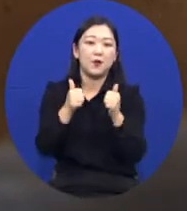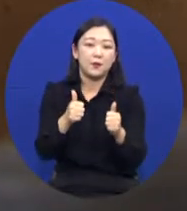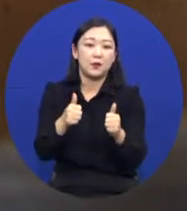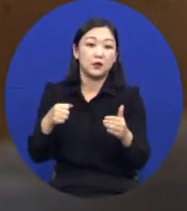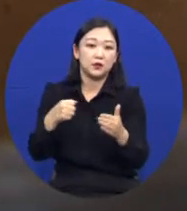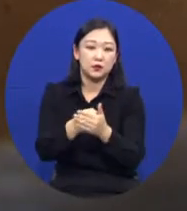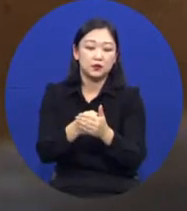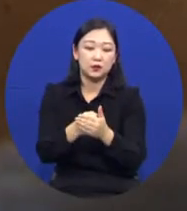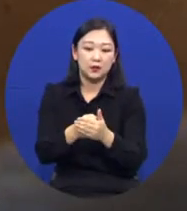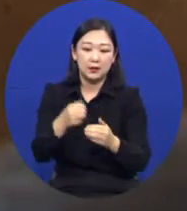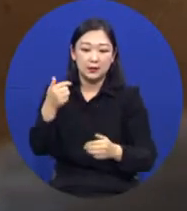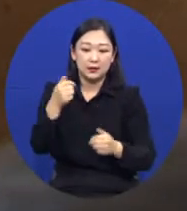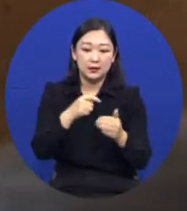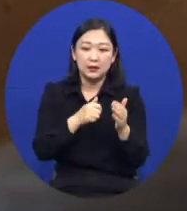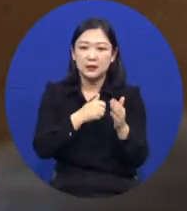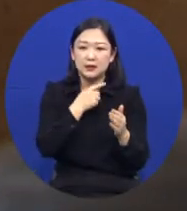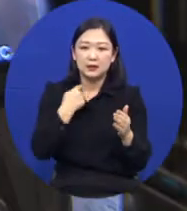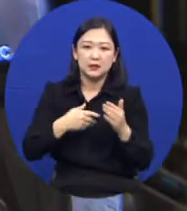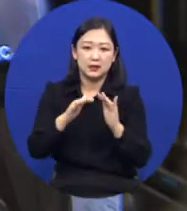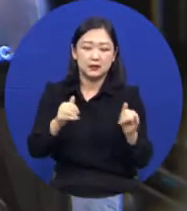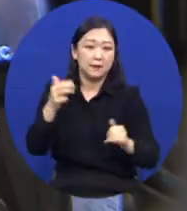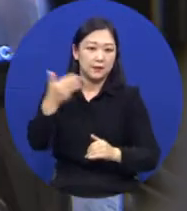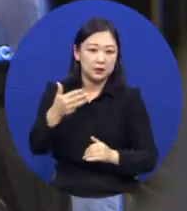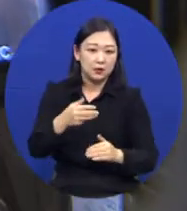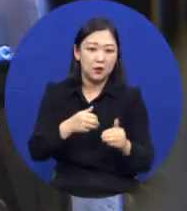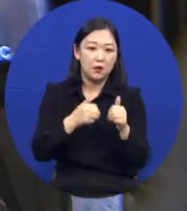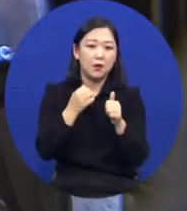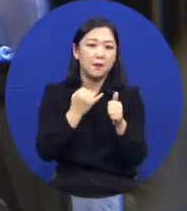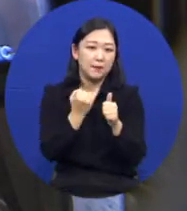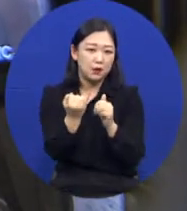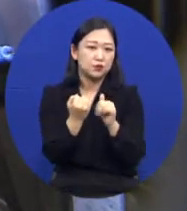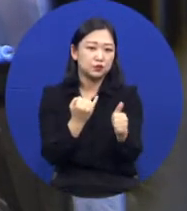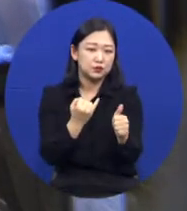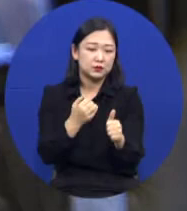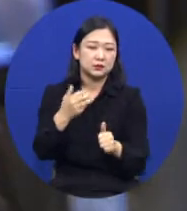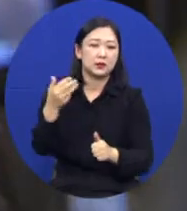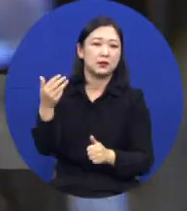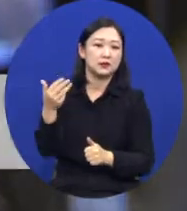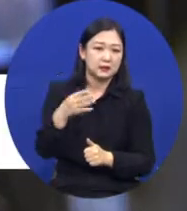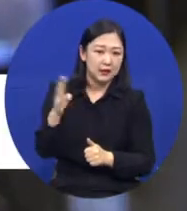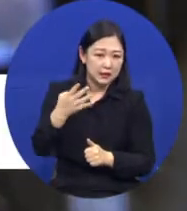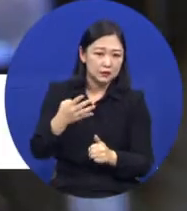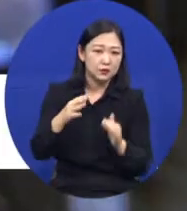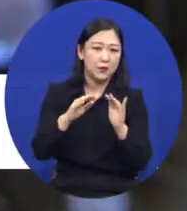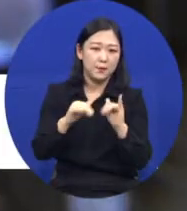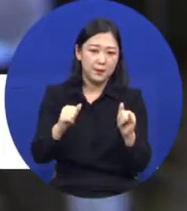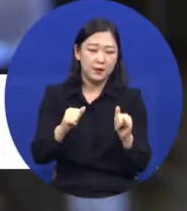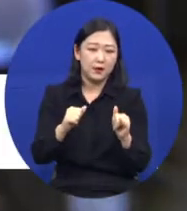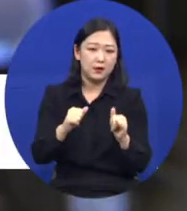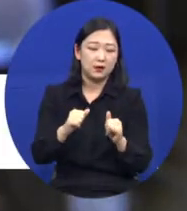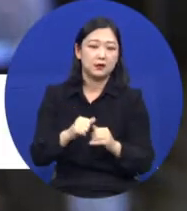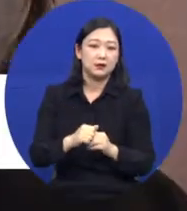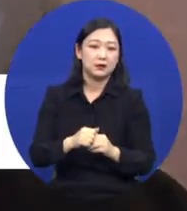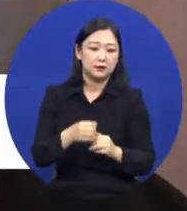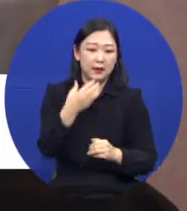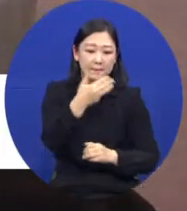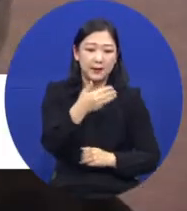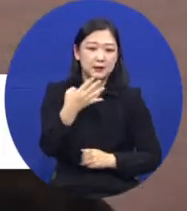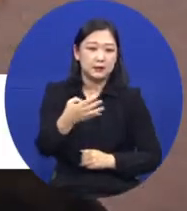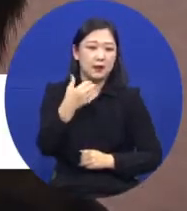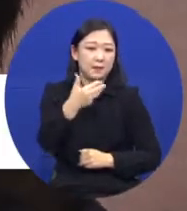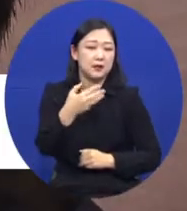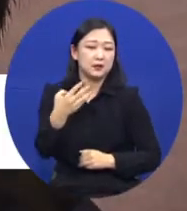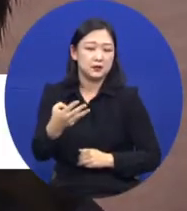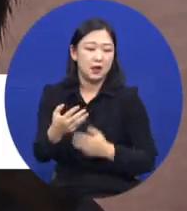희생자 8천만원 배우자 4천만 원 자녀 8백만 원과 형제자매 400만 원을 지급하는 1명 8484